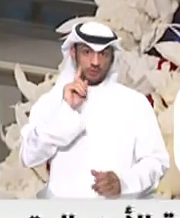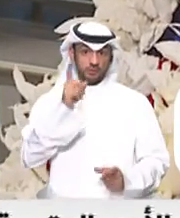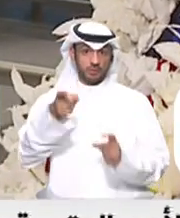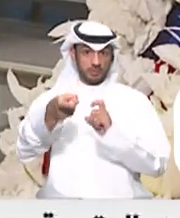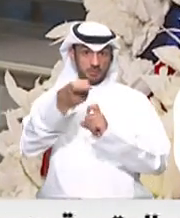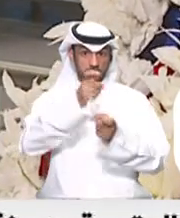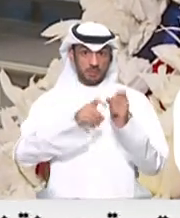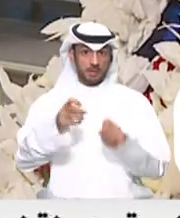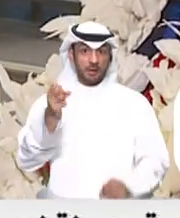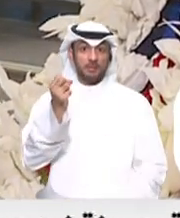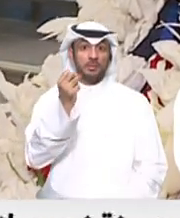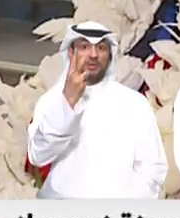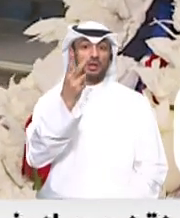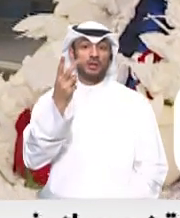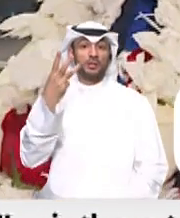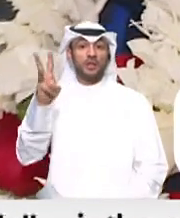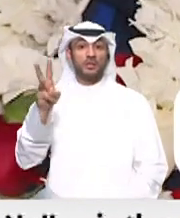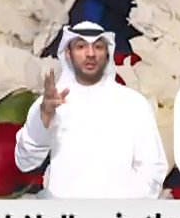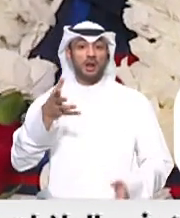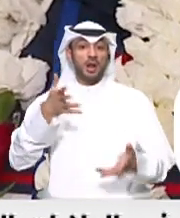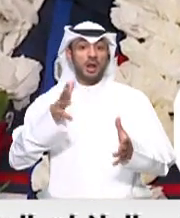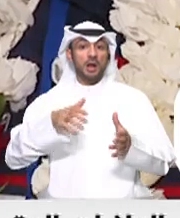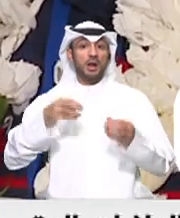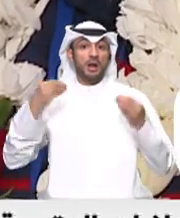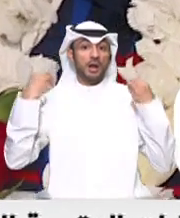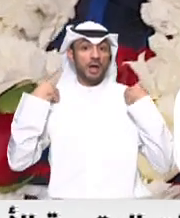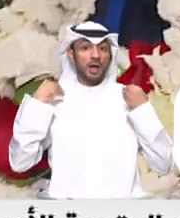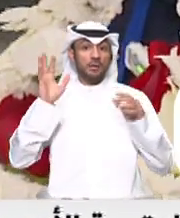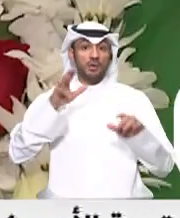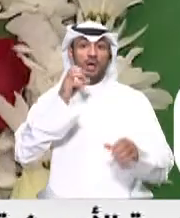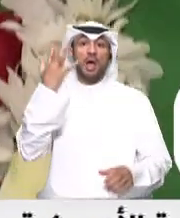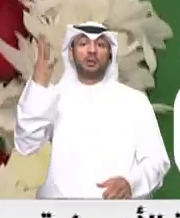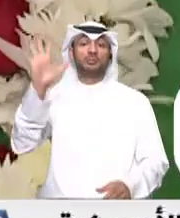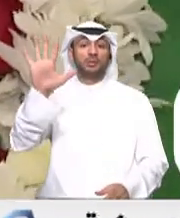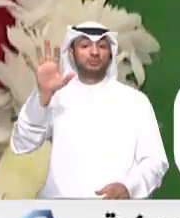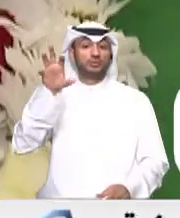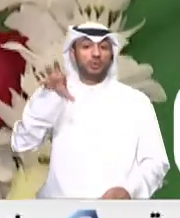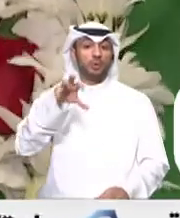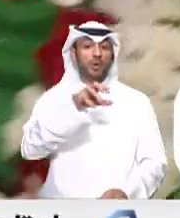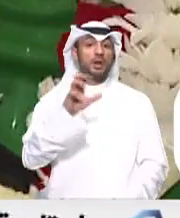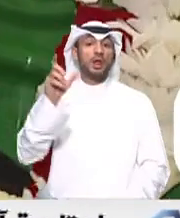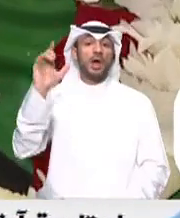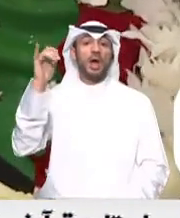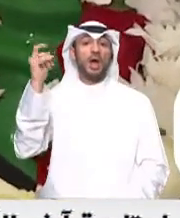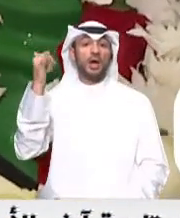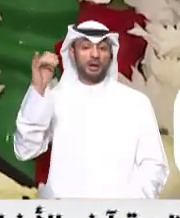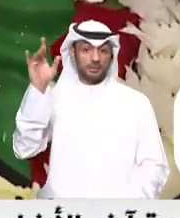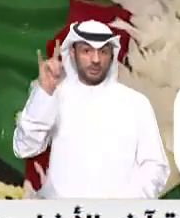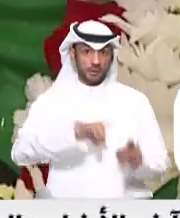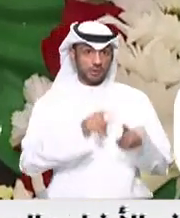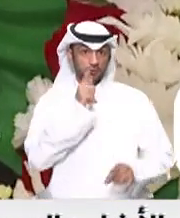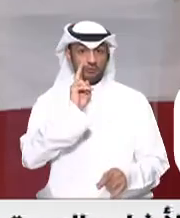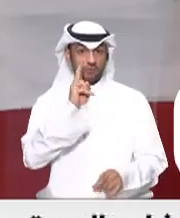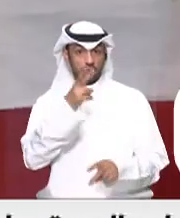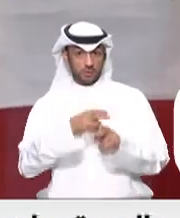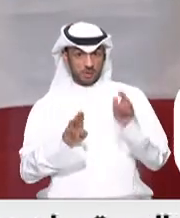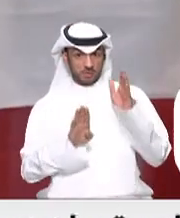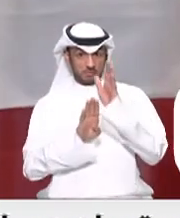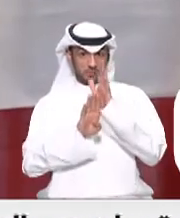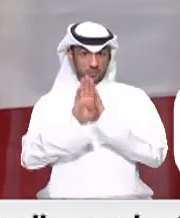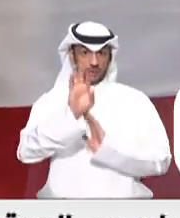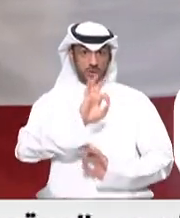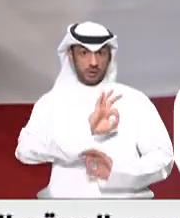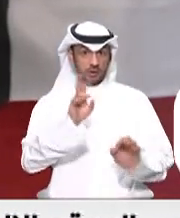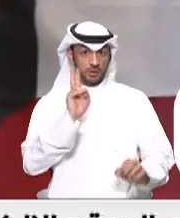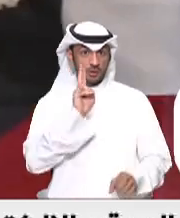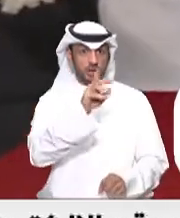230 لاعب ومن اكثر من خمس دول عربيه نجاح شباب الكويت ما توقف عند هذا الحد واضاف الفريق